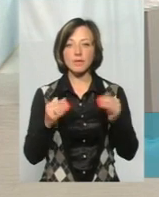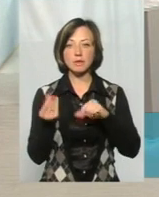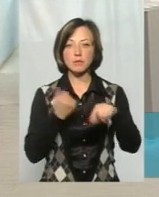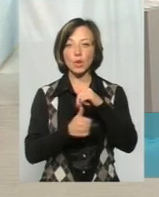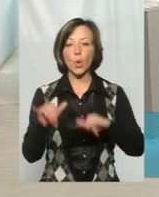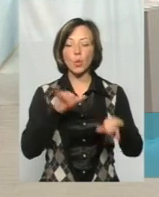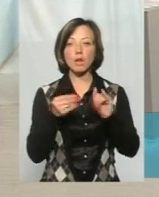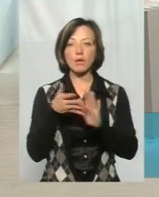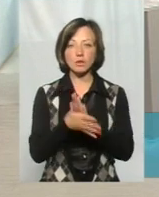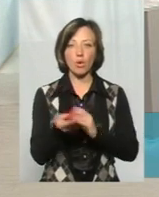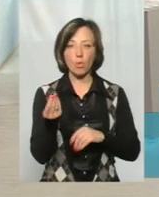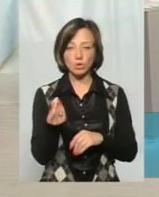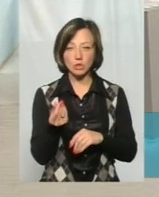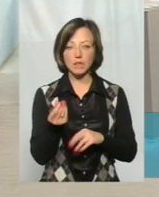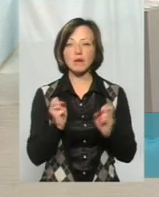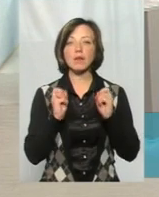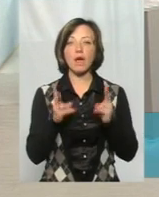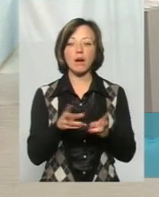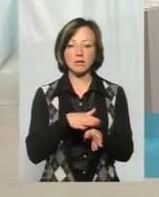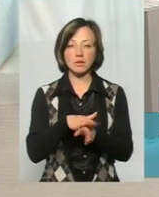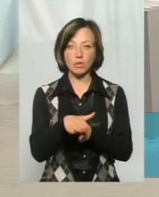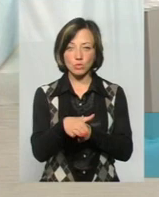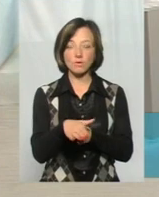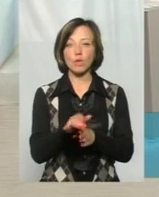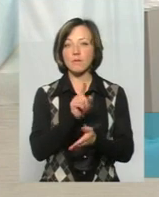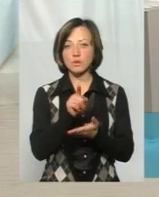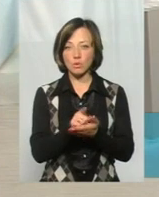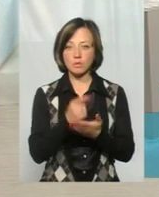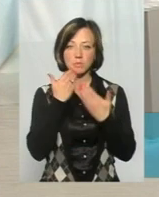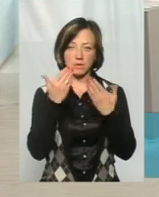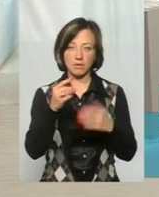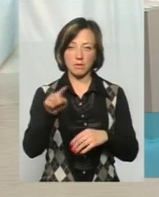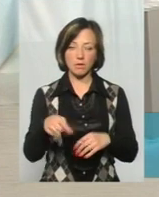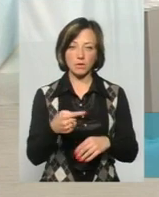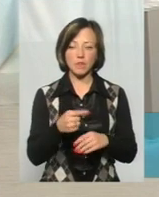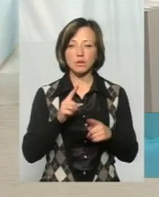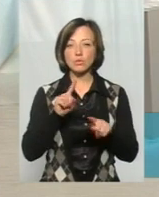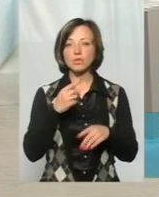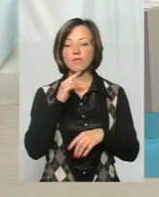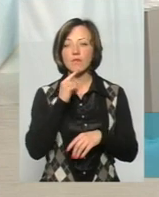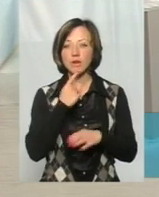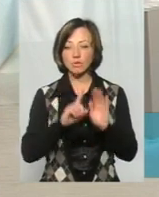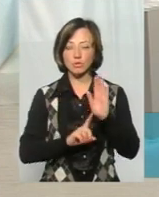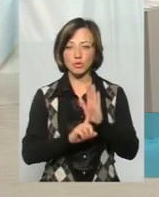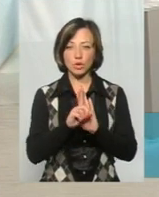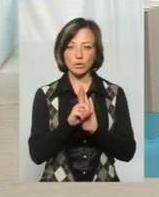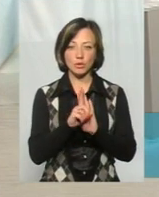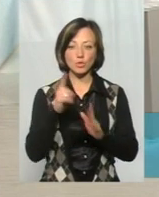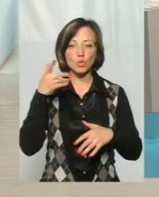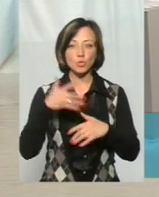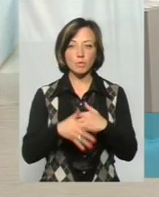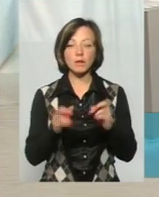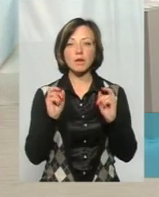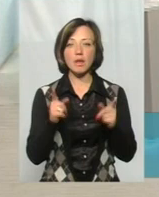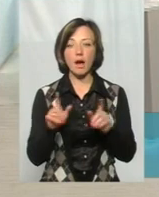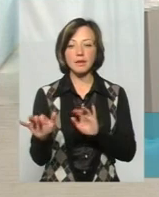куди використовували кошти, як вони реалізовуються, обов'язково за них спитаються. Тому це дуже важко спочатку зрозуміти,